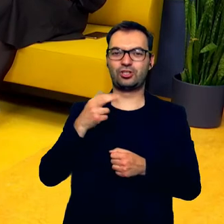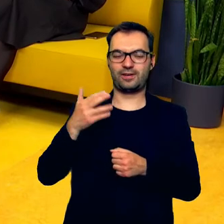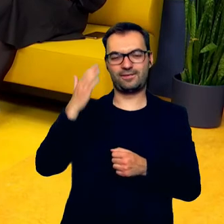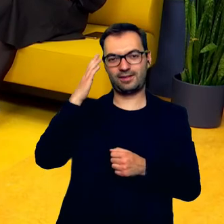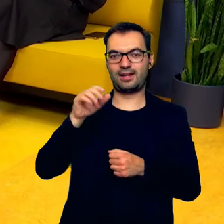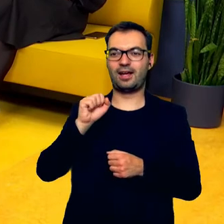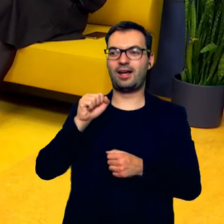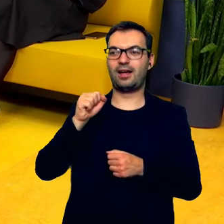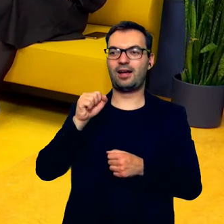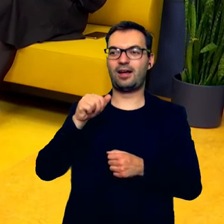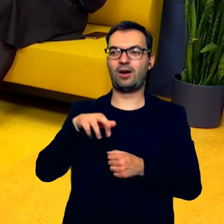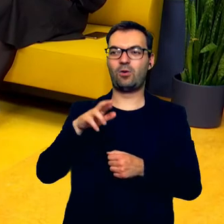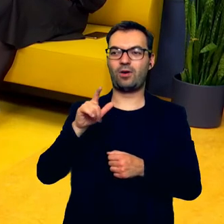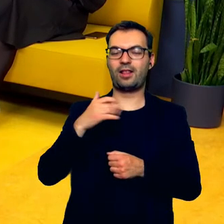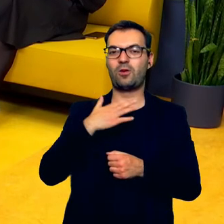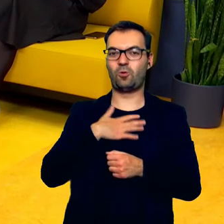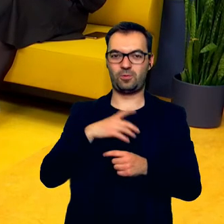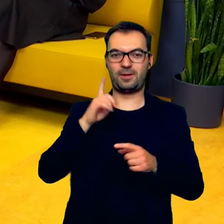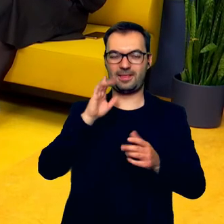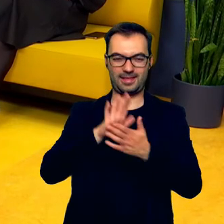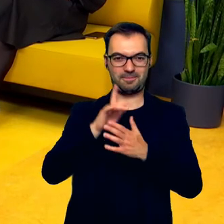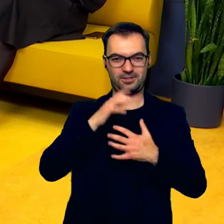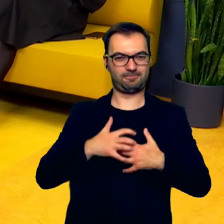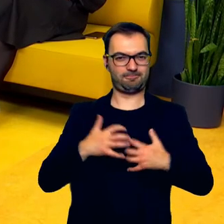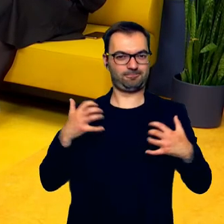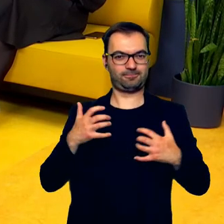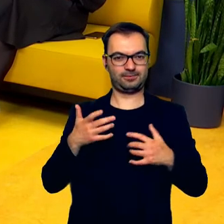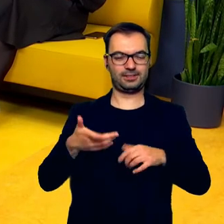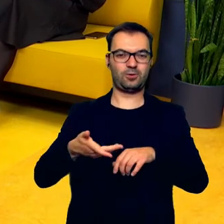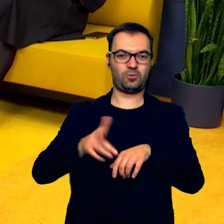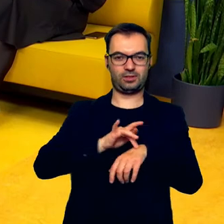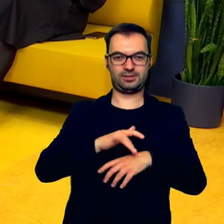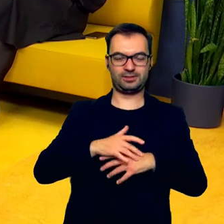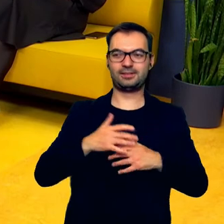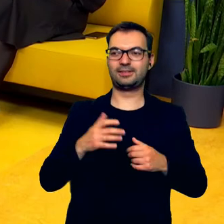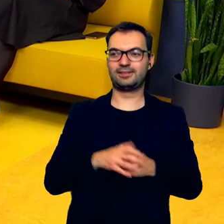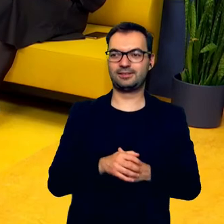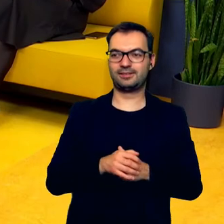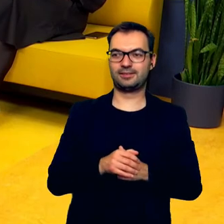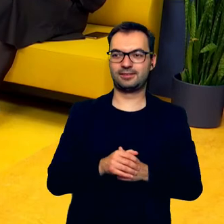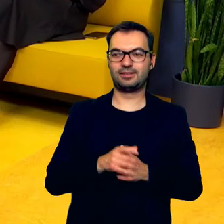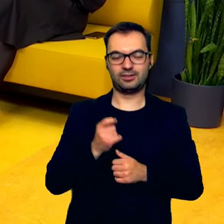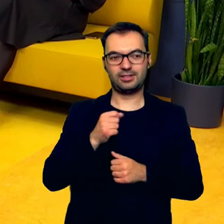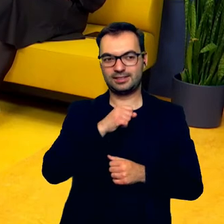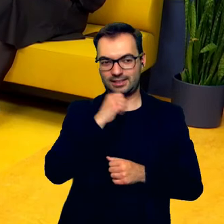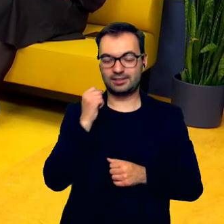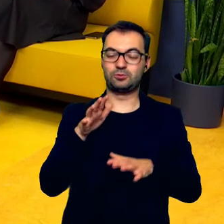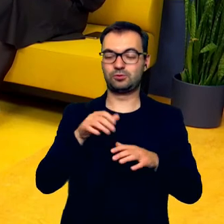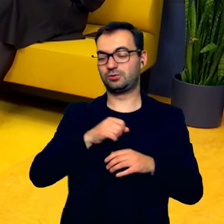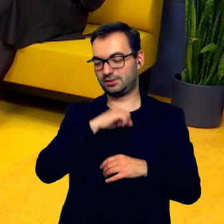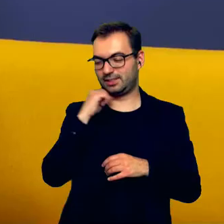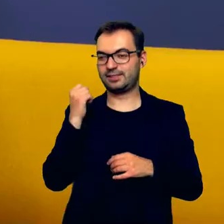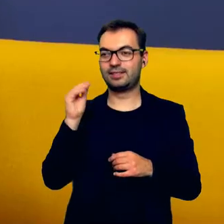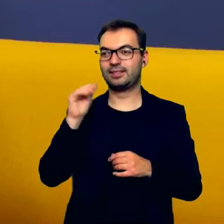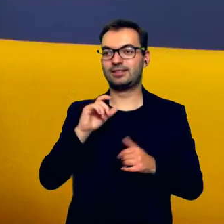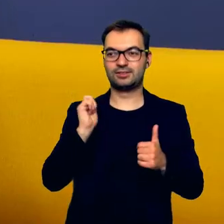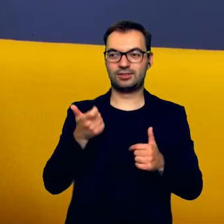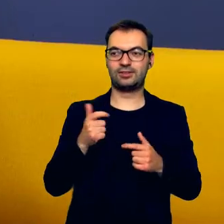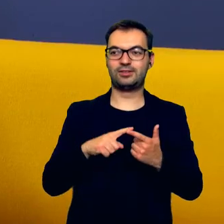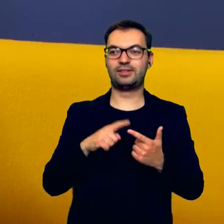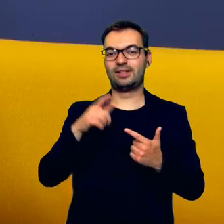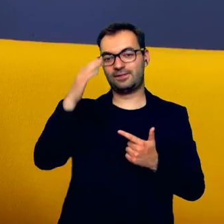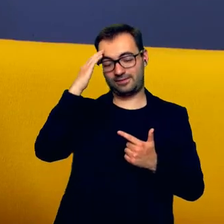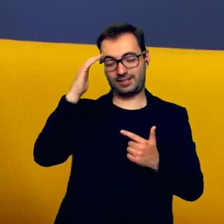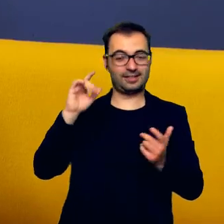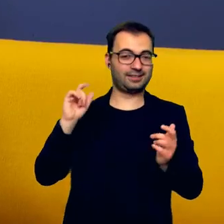tym, że Aurelia gustuje w takim typie mężczyzn, w dużych, zwalistych, prawda, i... Dużo starszych, to jeszcze